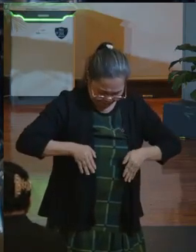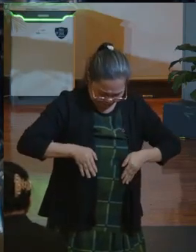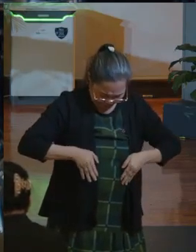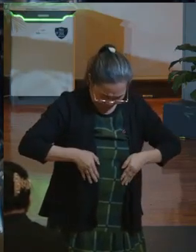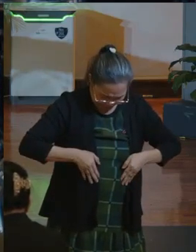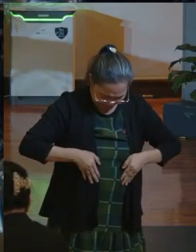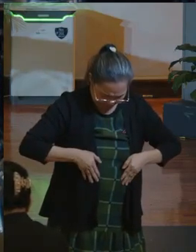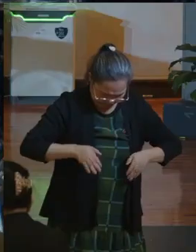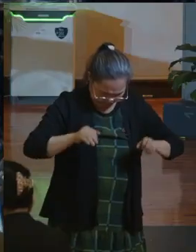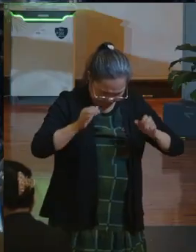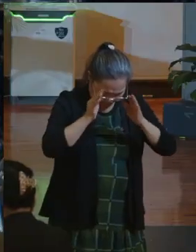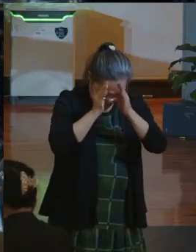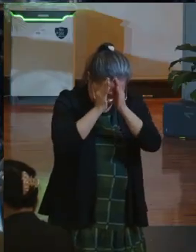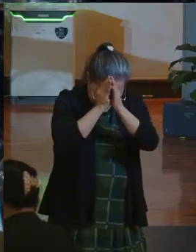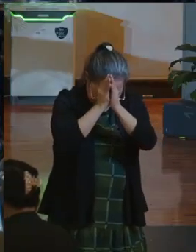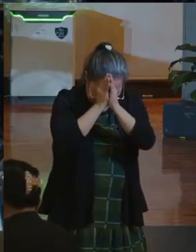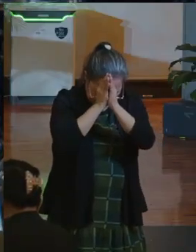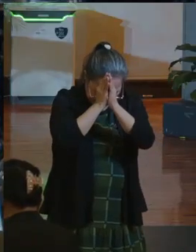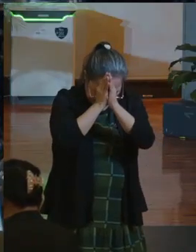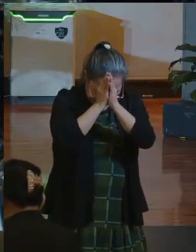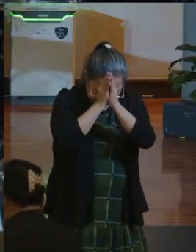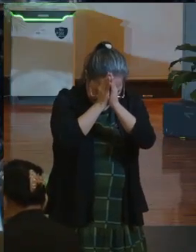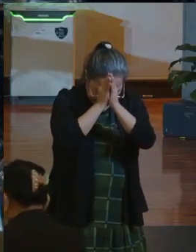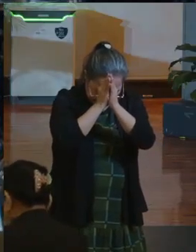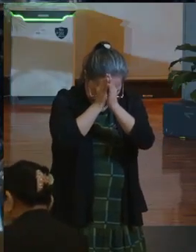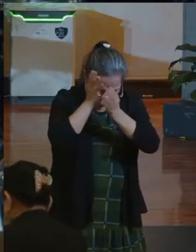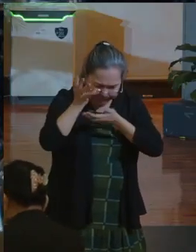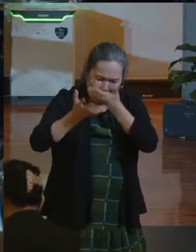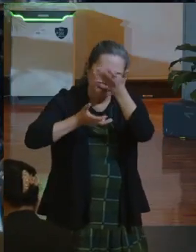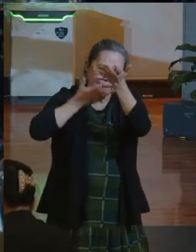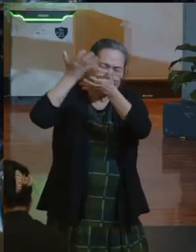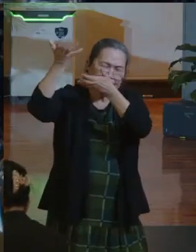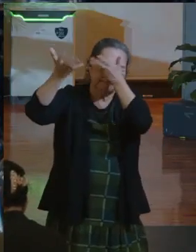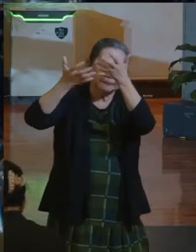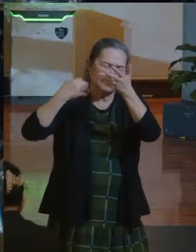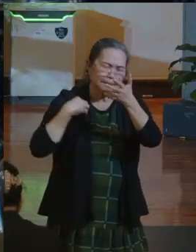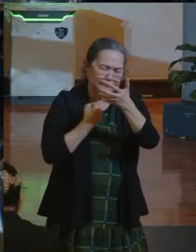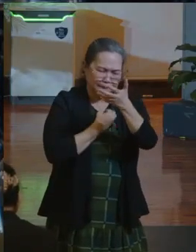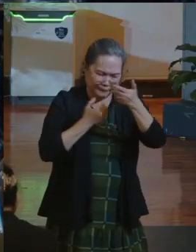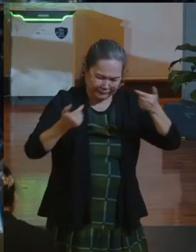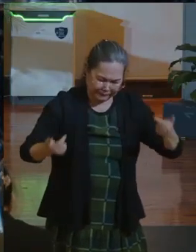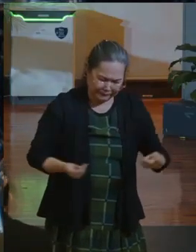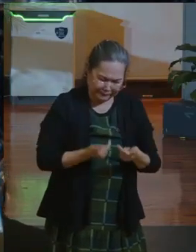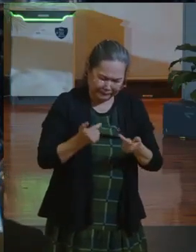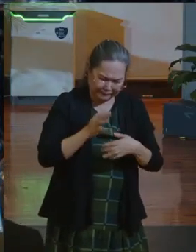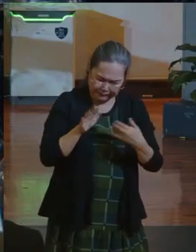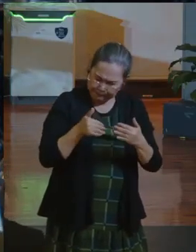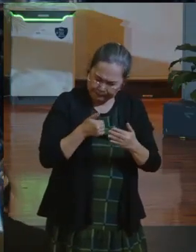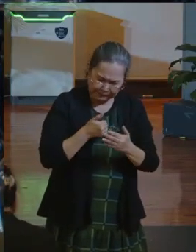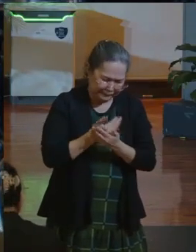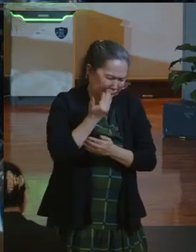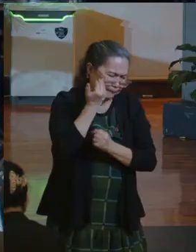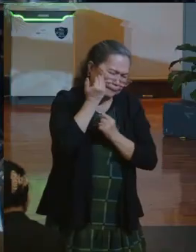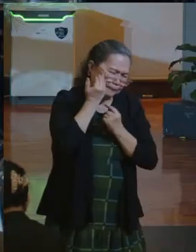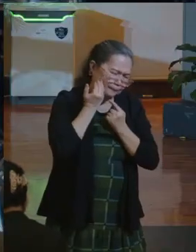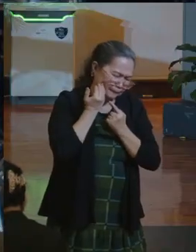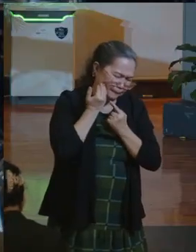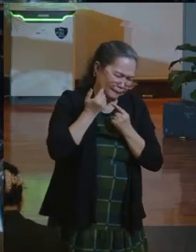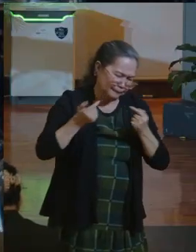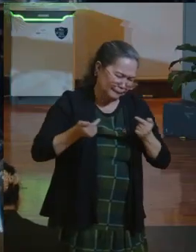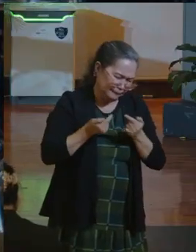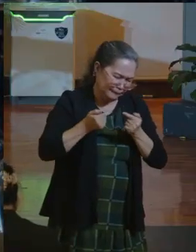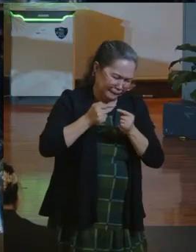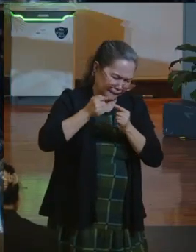ay mananalangin sa inyo at ipangumupisad na lahat ng aming papupunan sa inyo, O